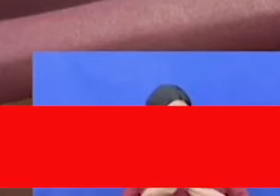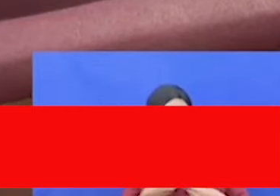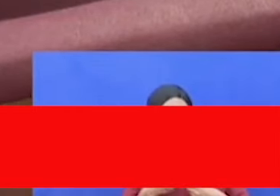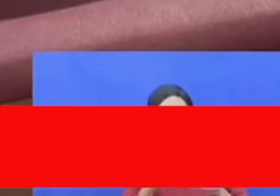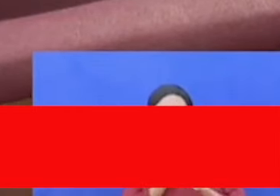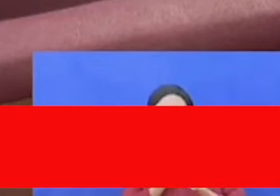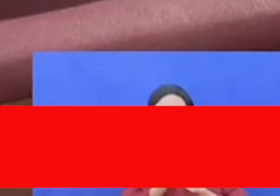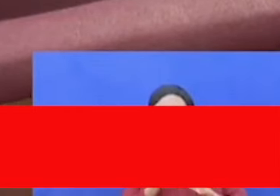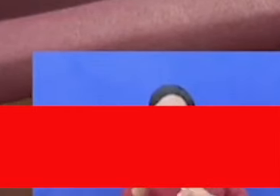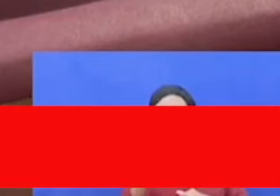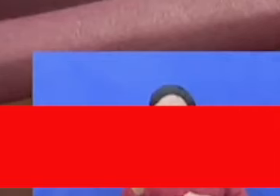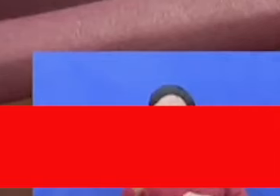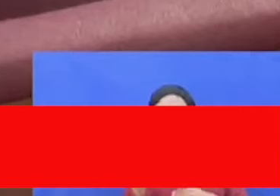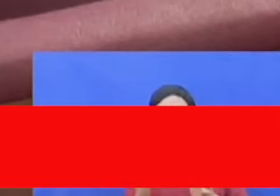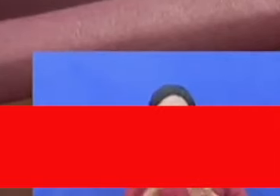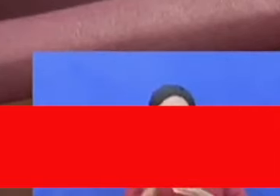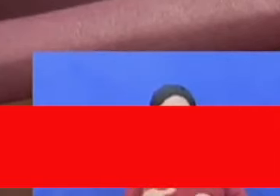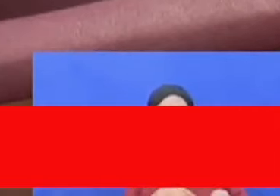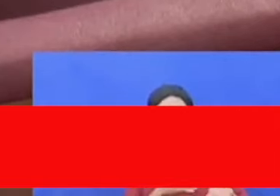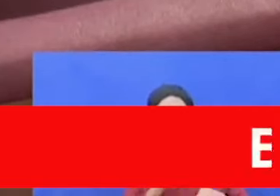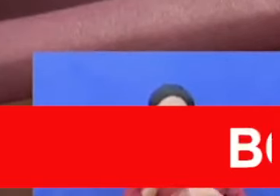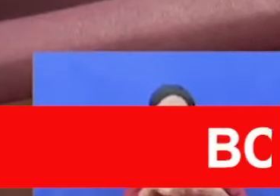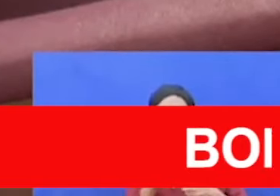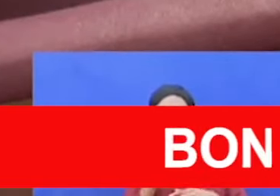kadiri hali inavyokwenda. Tunaendelea.